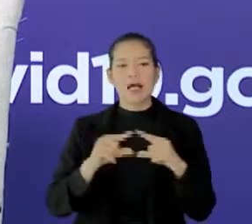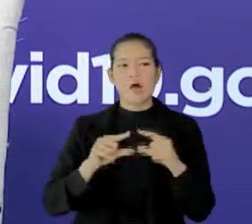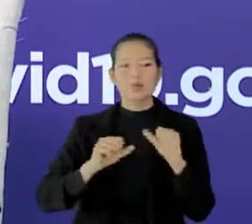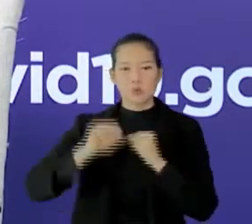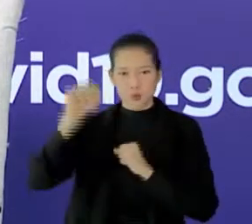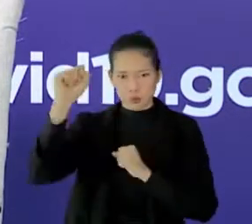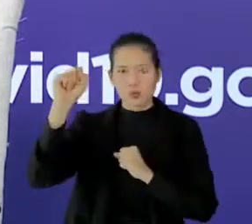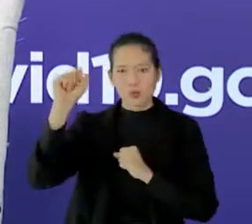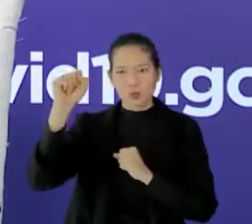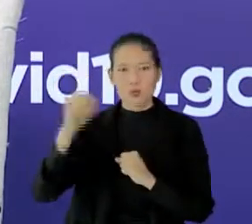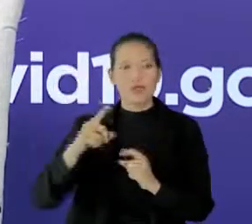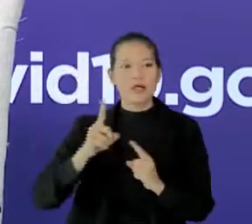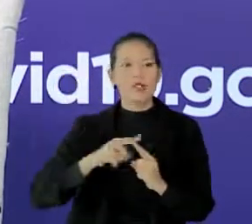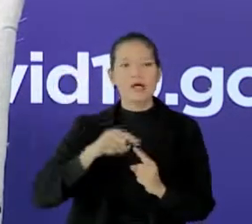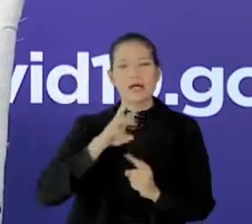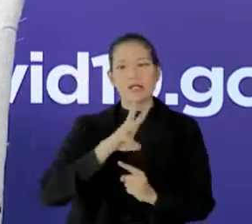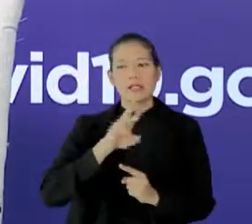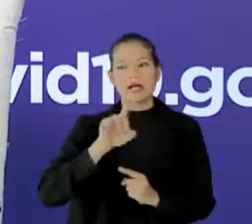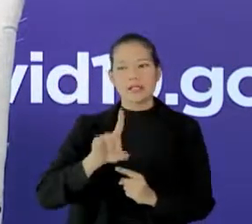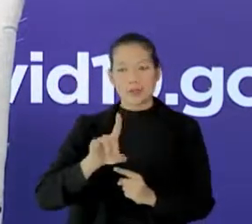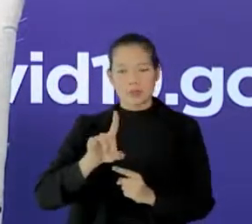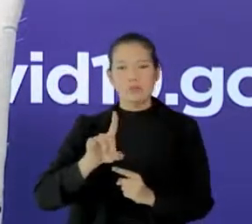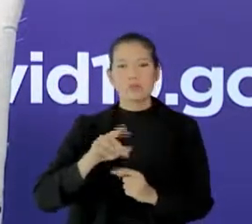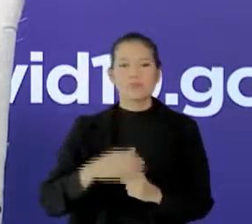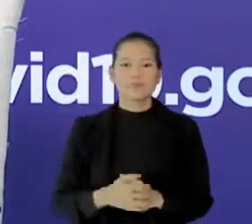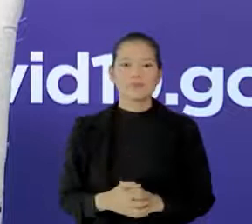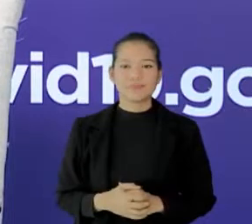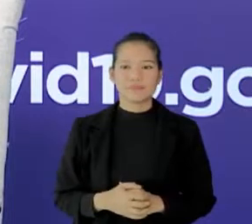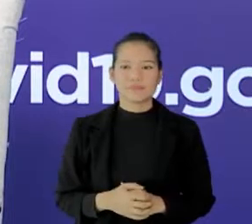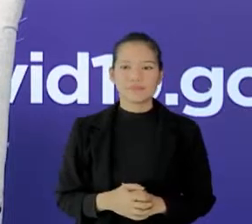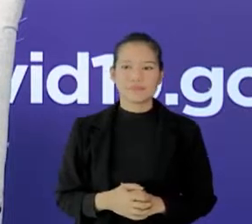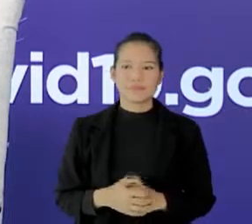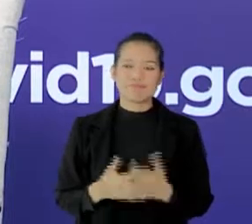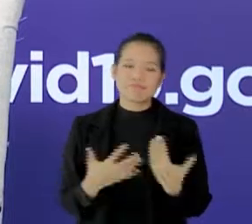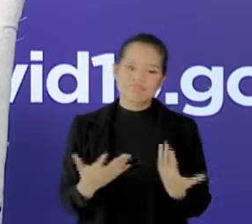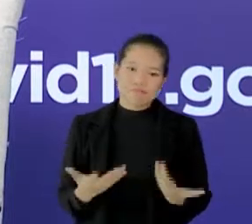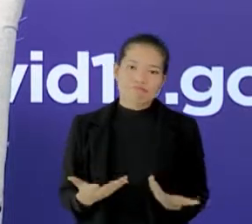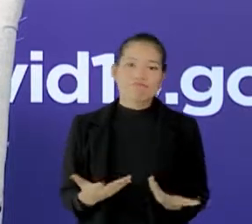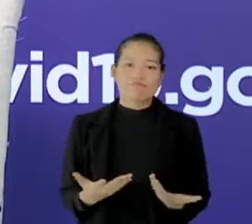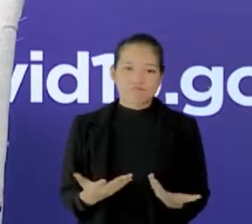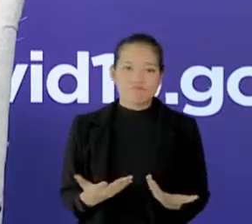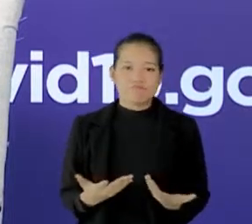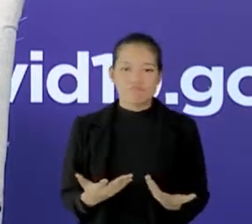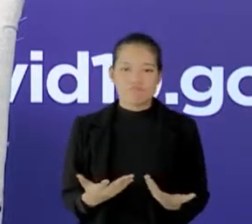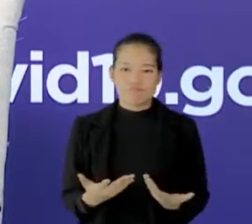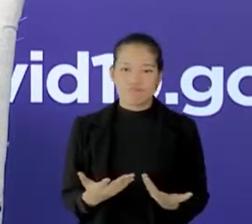ini, tepatnya tanggal 31. Ini suatu